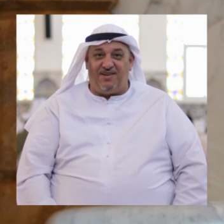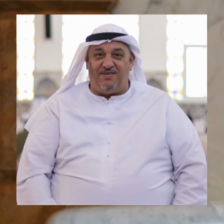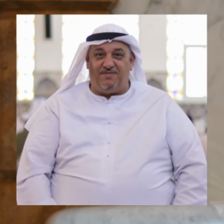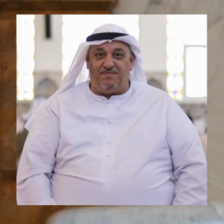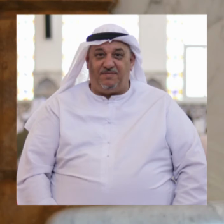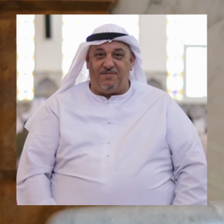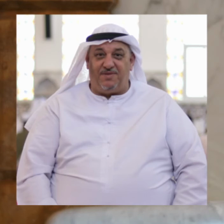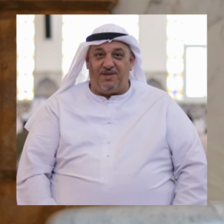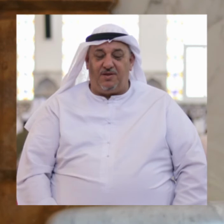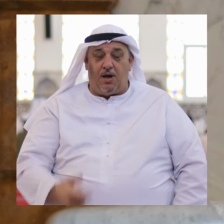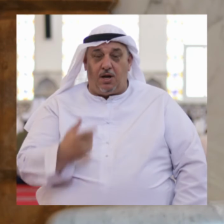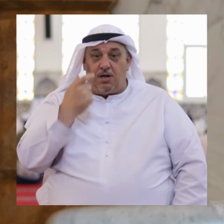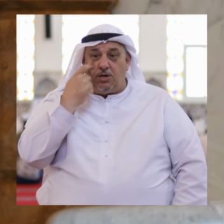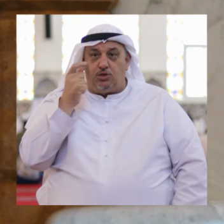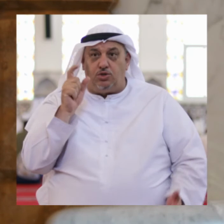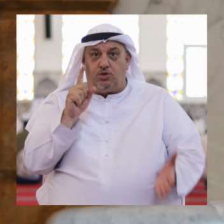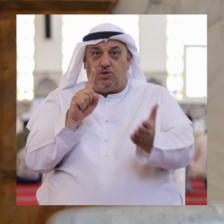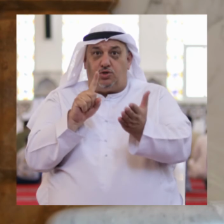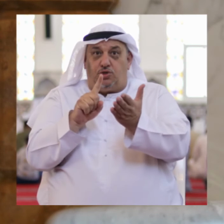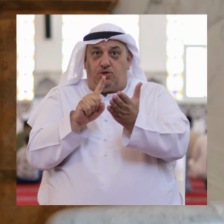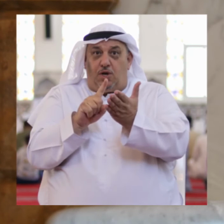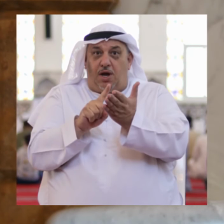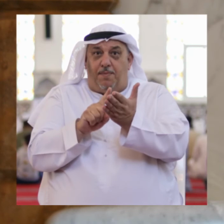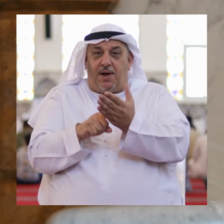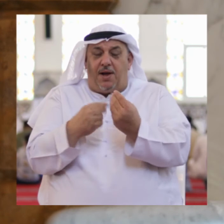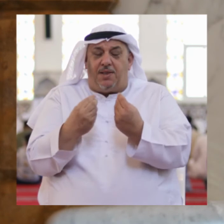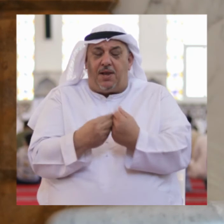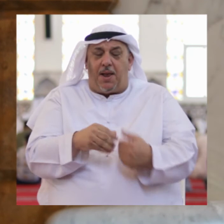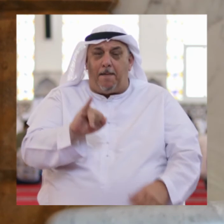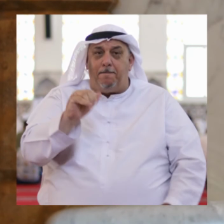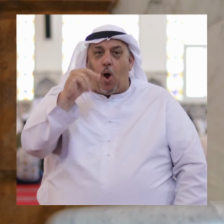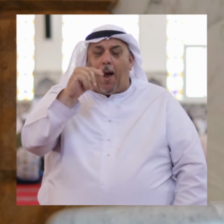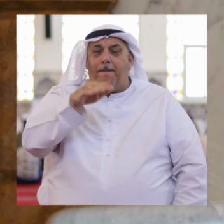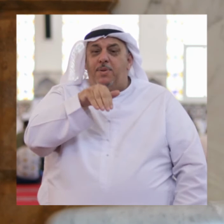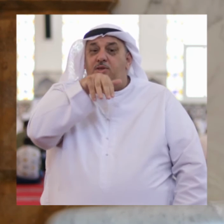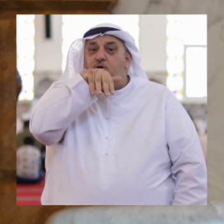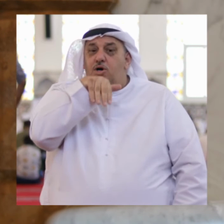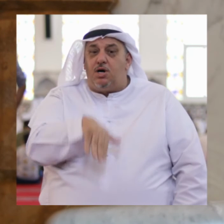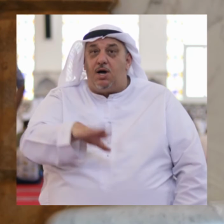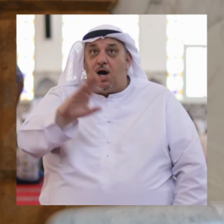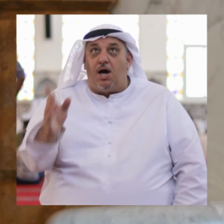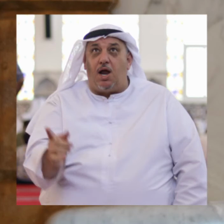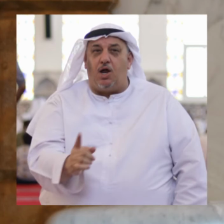ونشهد ان سيدنا محمدا رسول الله